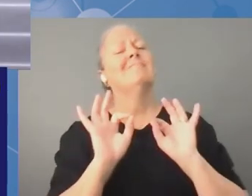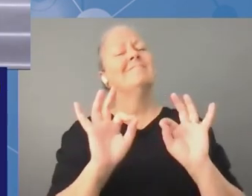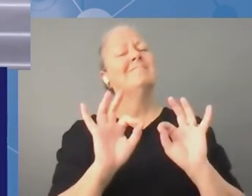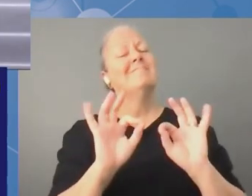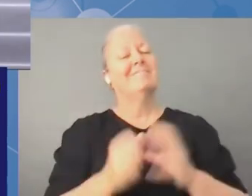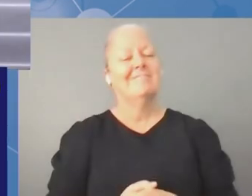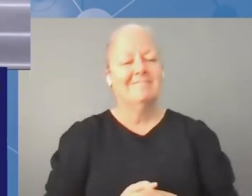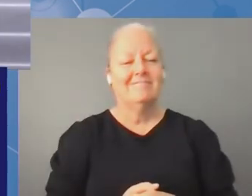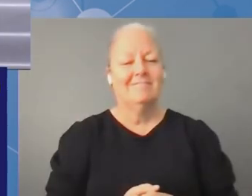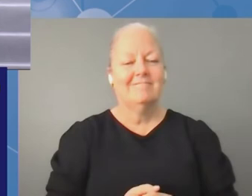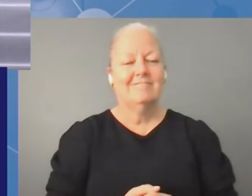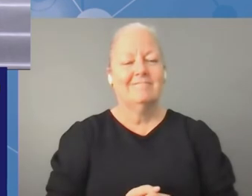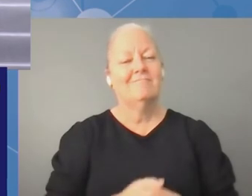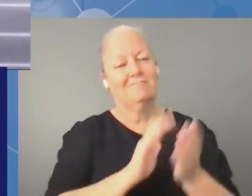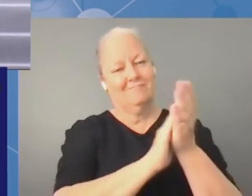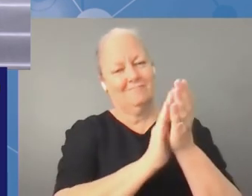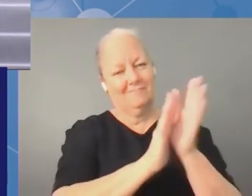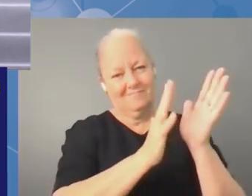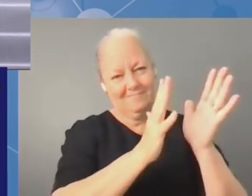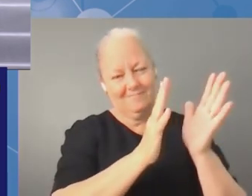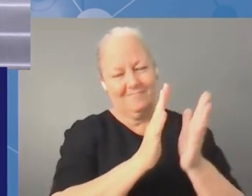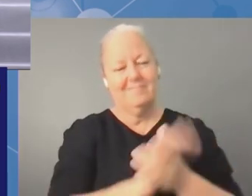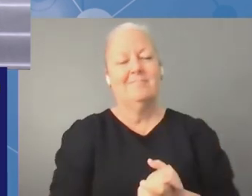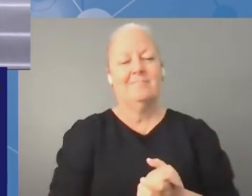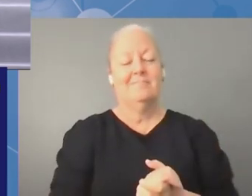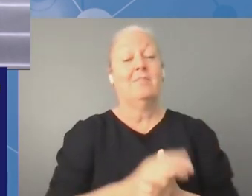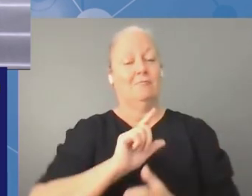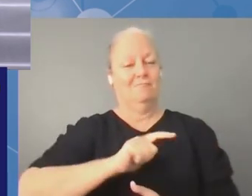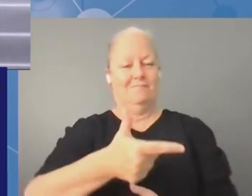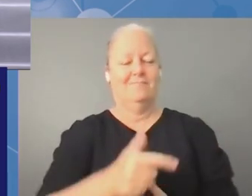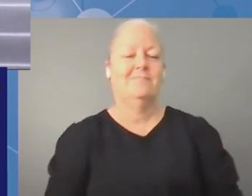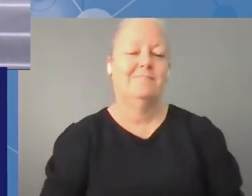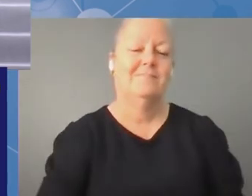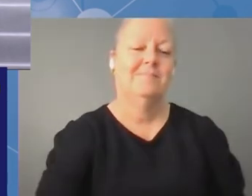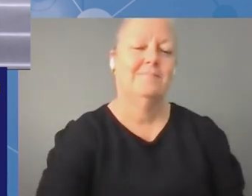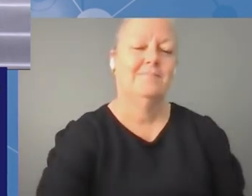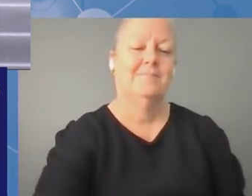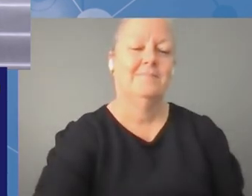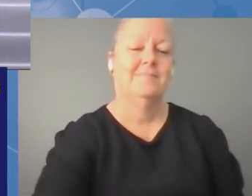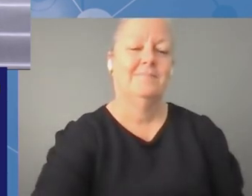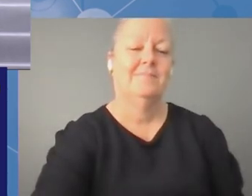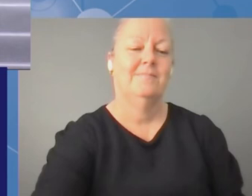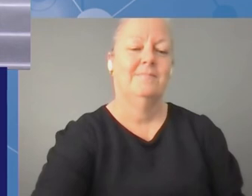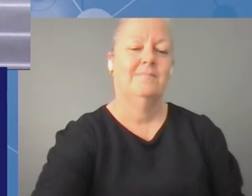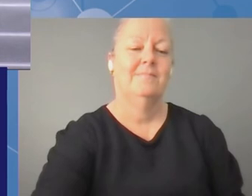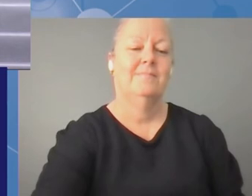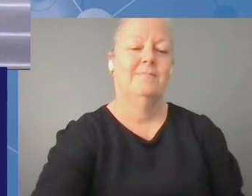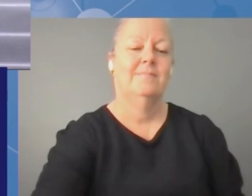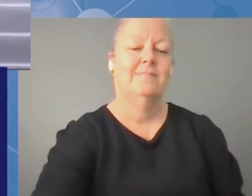الجديدة، فلتكن الإصدارات الجديدة مكانا لنقاش